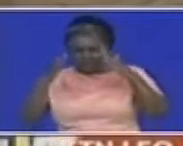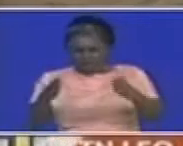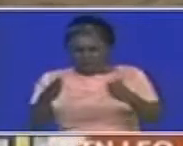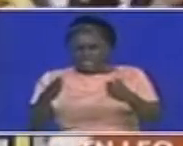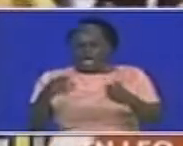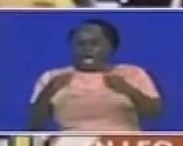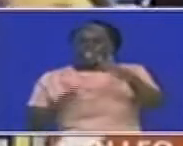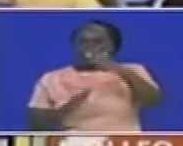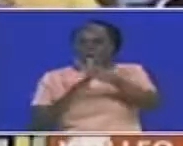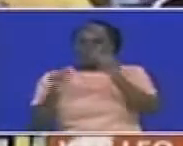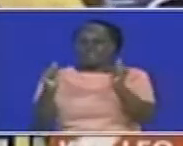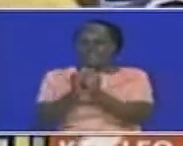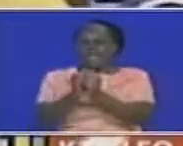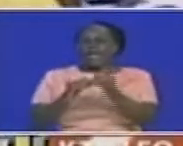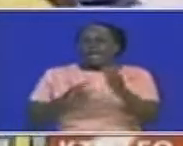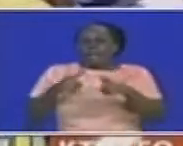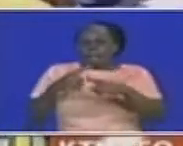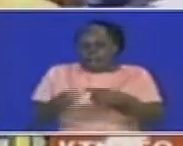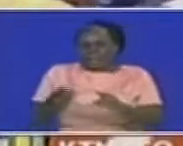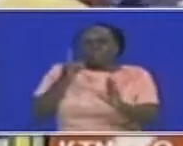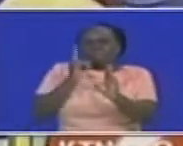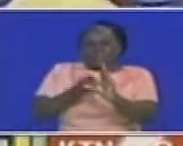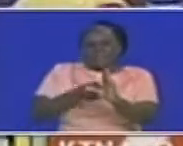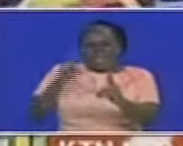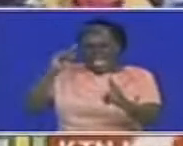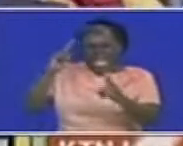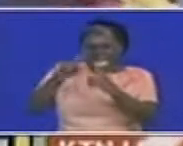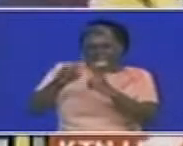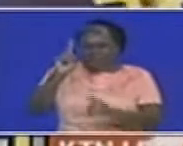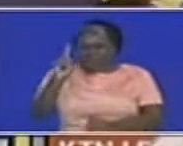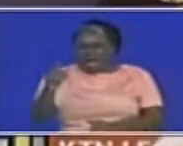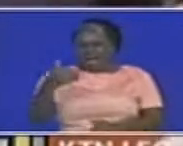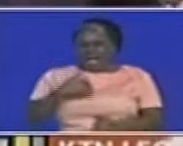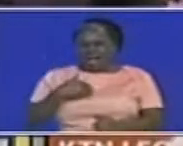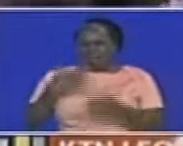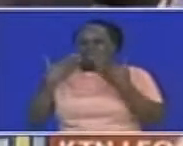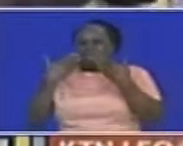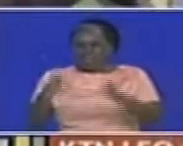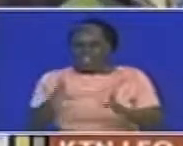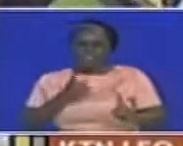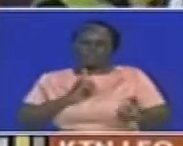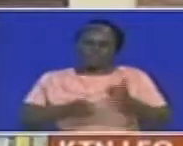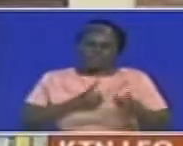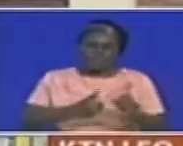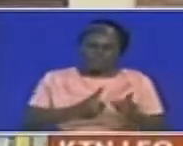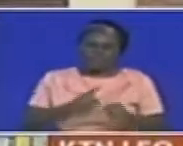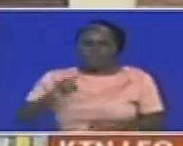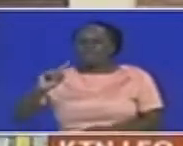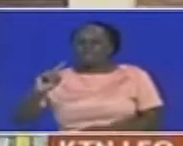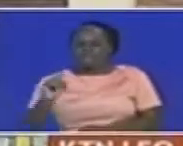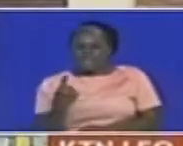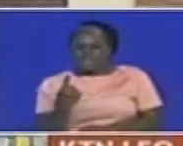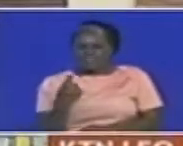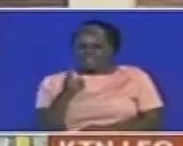10. Hata hivyo, baadhi ya washiriki walikuwa na lengo moja tu la kumaliza mbio hizo. Kwanza kosi yake ni